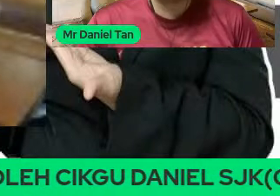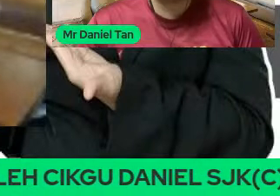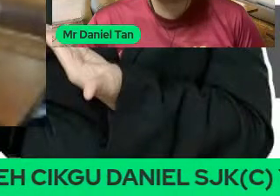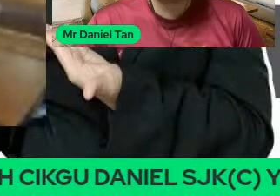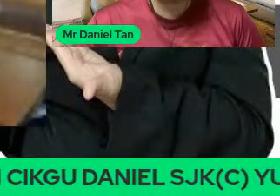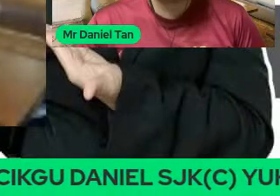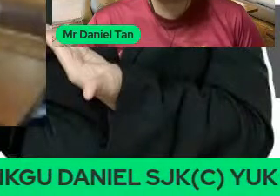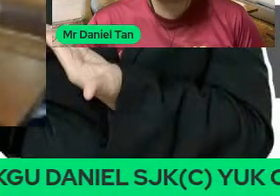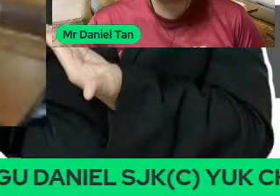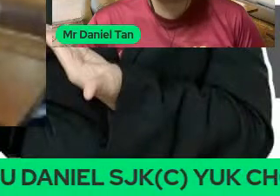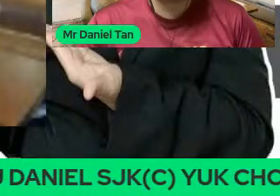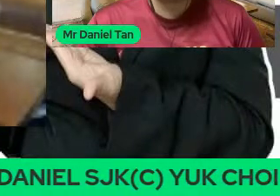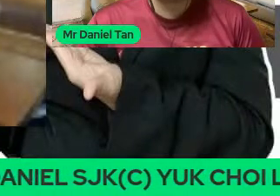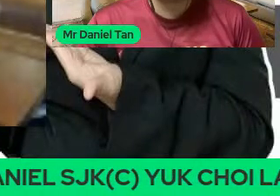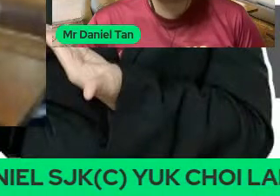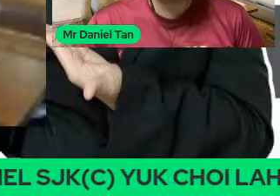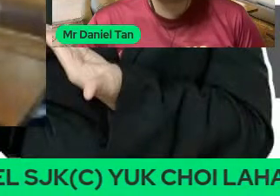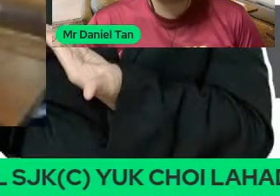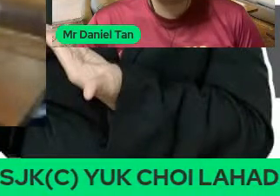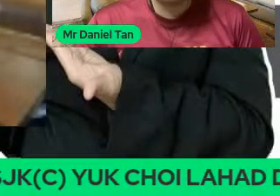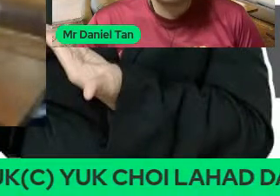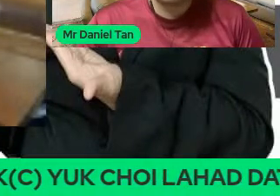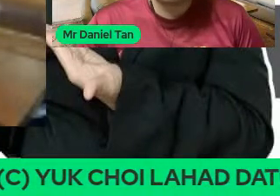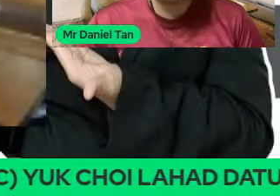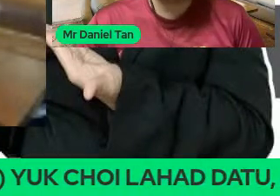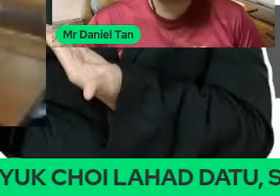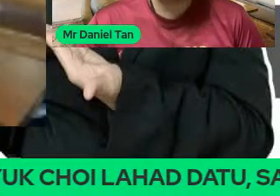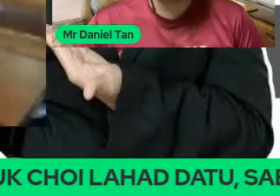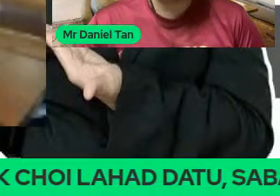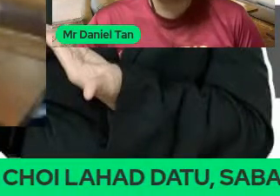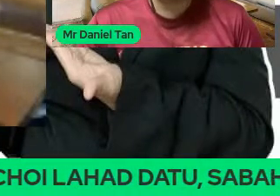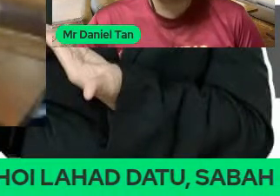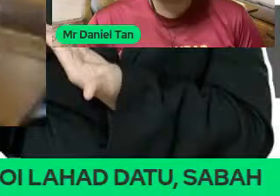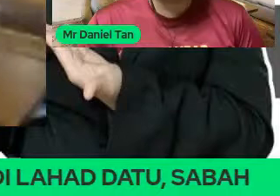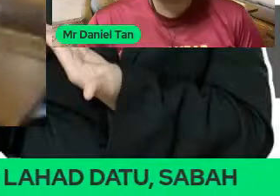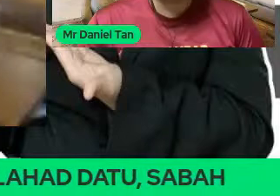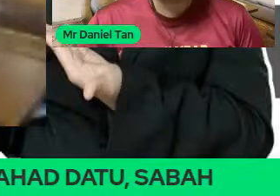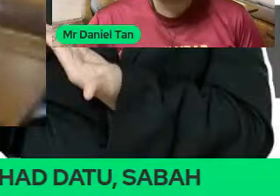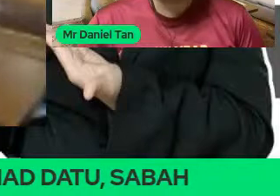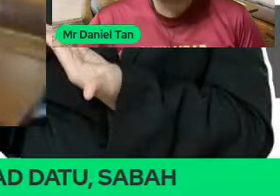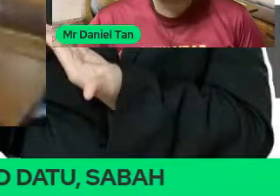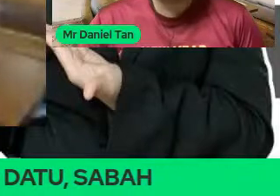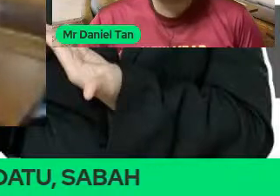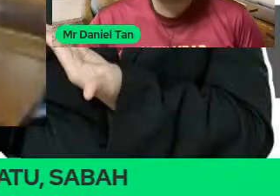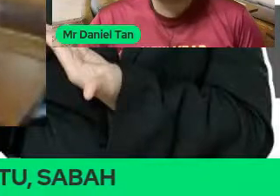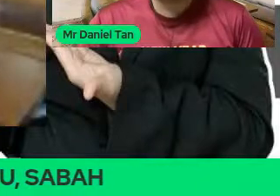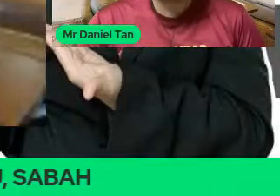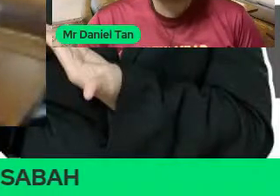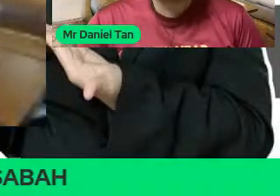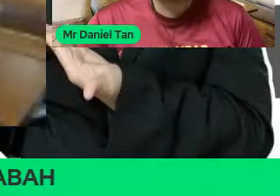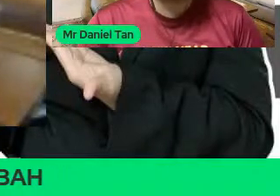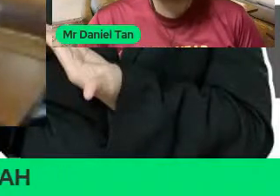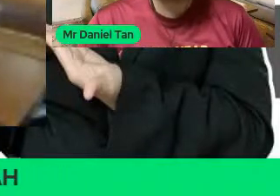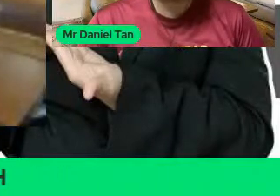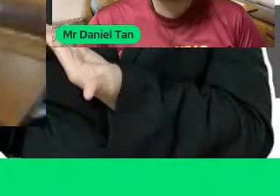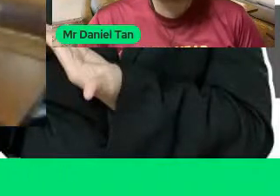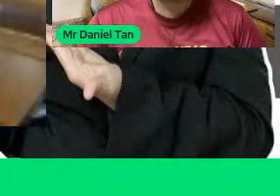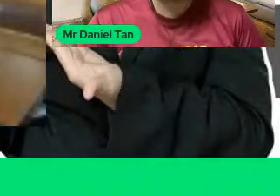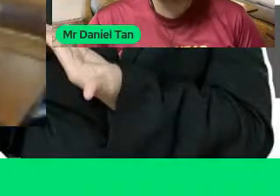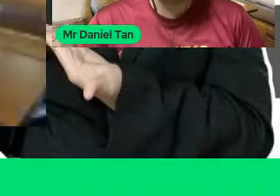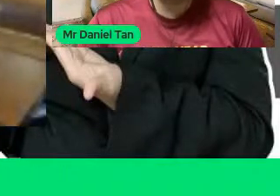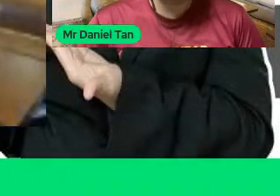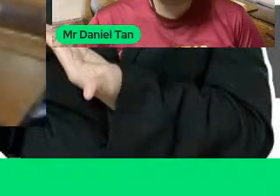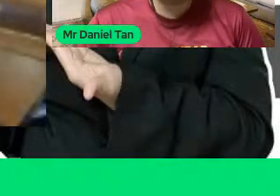cushions online percuma Ayu baik Cikgu berharap murid-murid dan para penonton